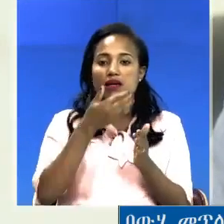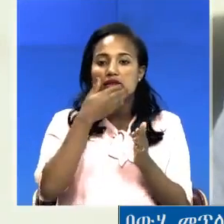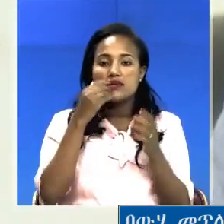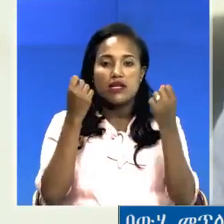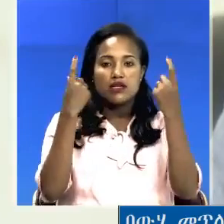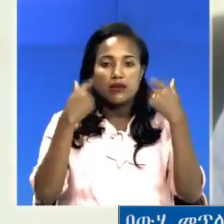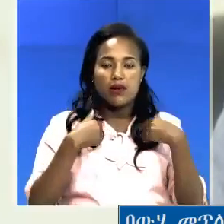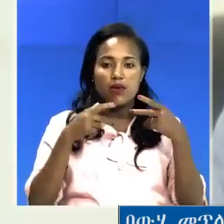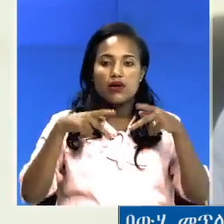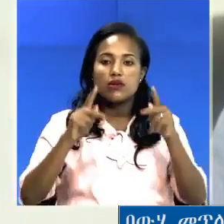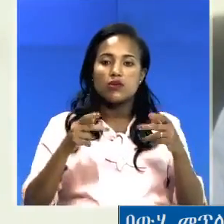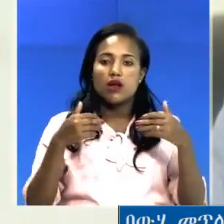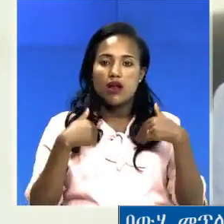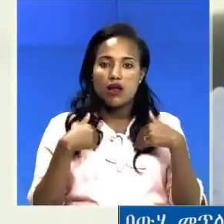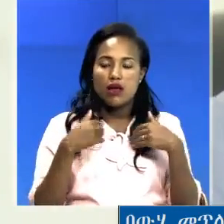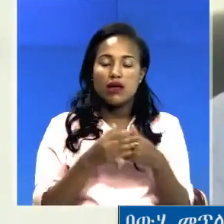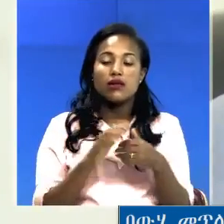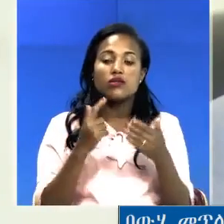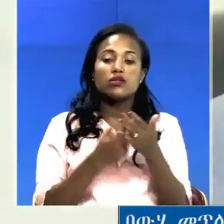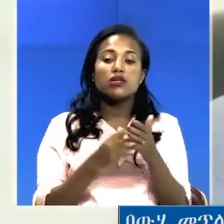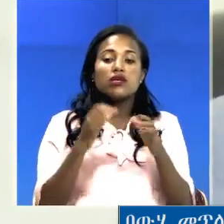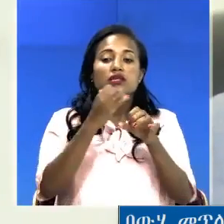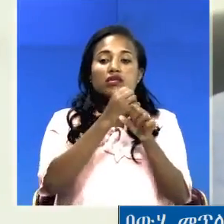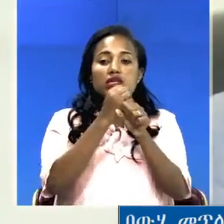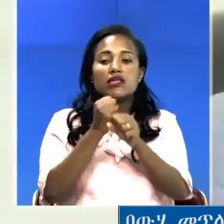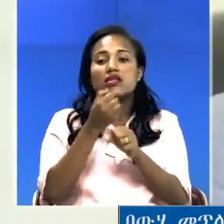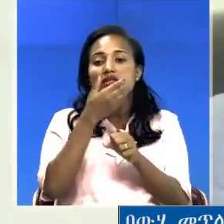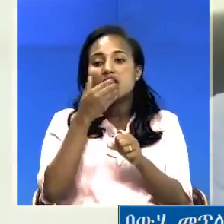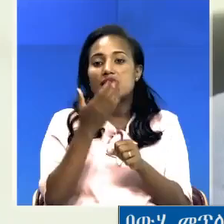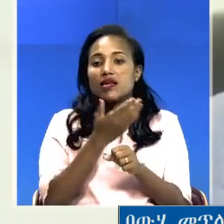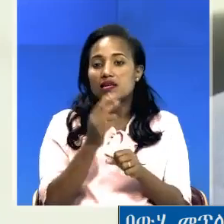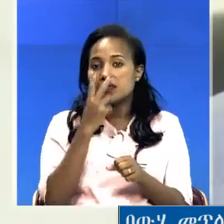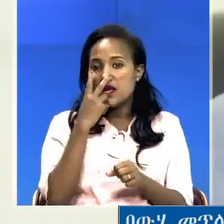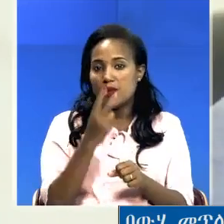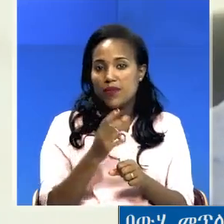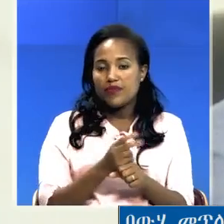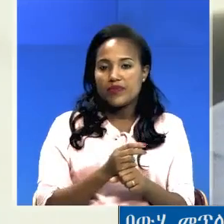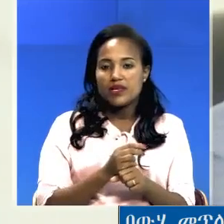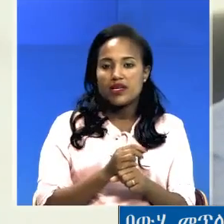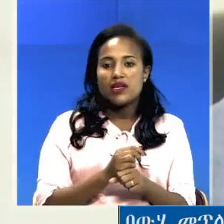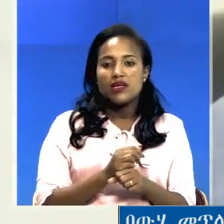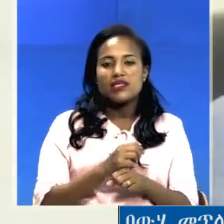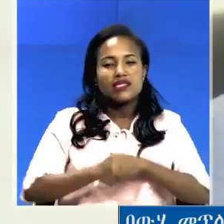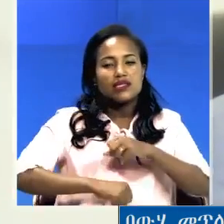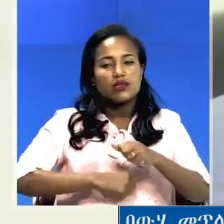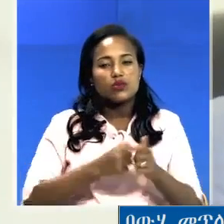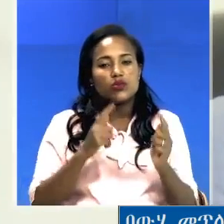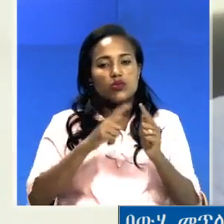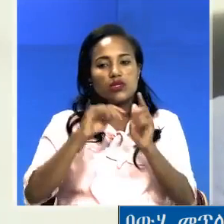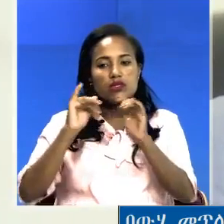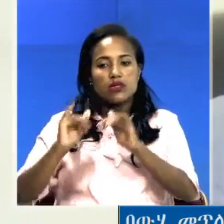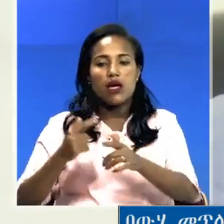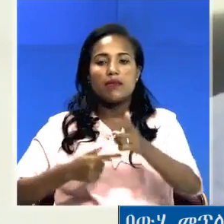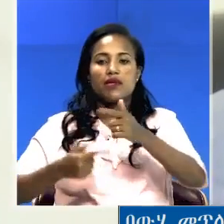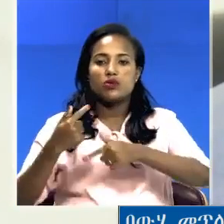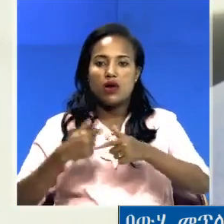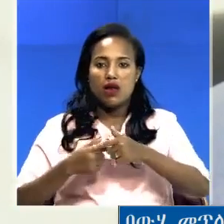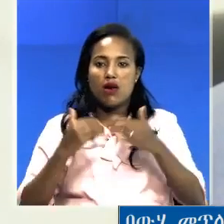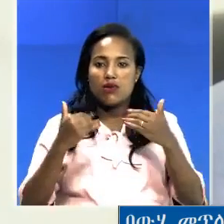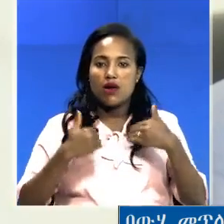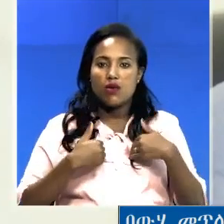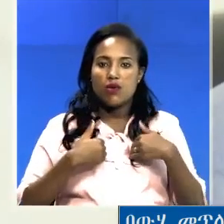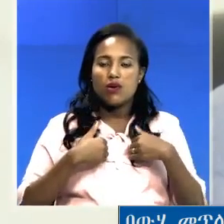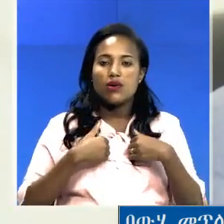አርሶ አደር አለ። እነሱን ዘን እነሱ የተሻለ ነገር ሲያዩ ብሶቱ ወደዛ ያመጣቸዋል። ብሶቱ ማለት ነው አሁን ያለው ብሶት